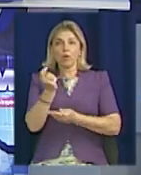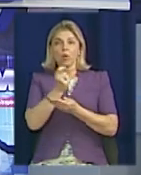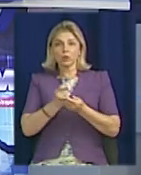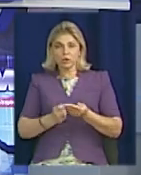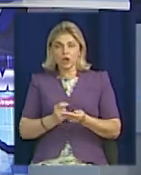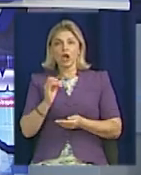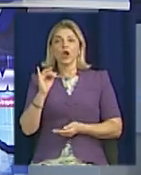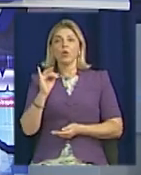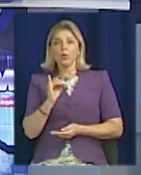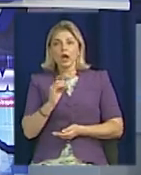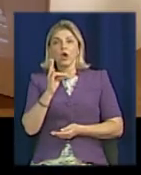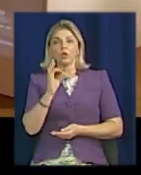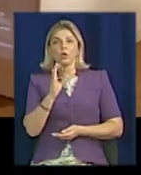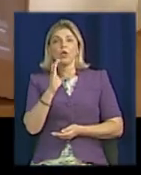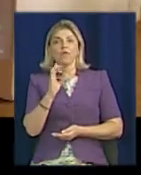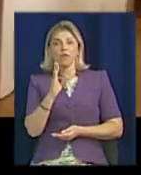Юрія Новосільського.